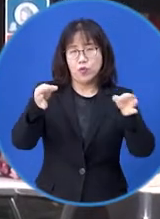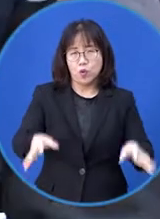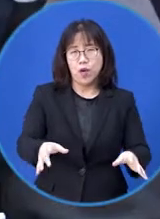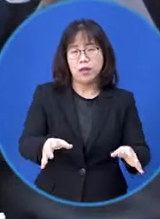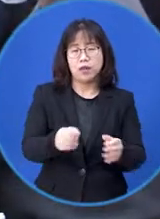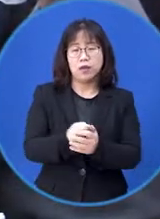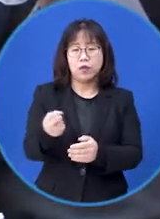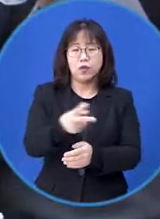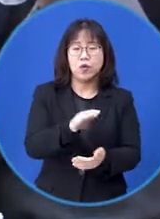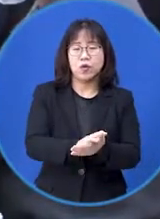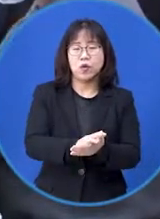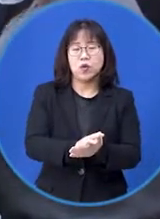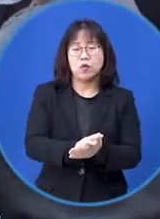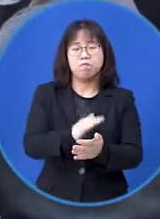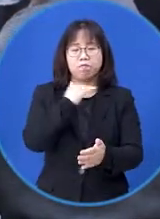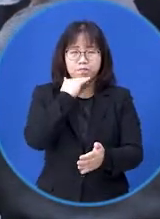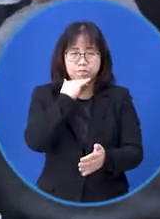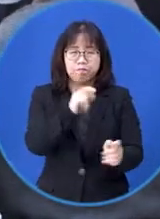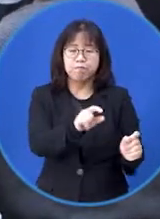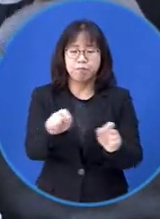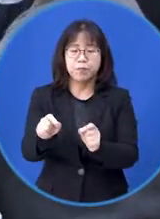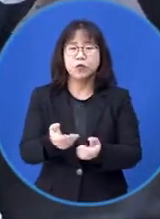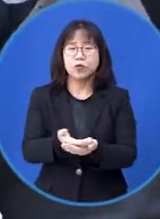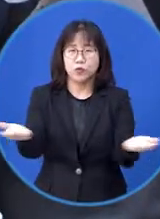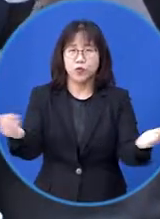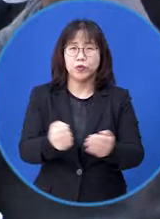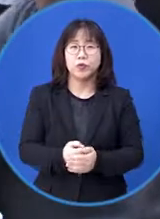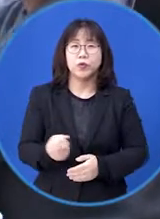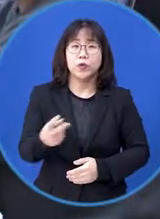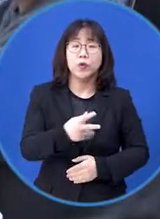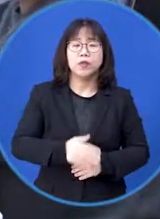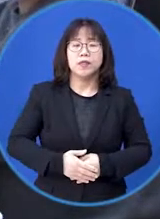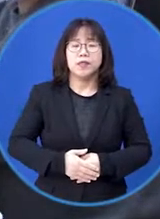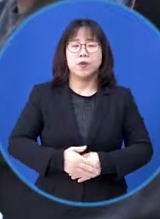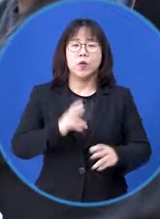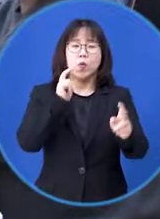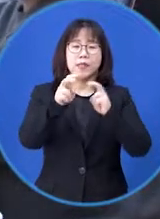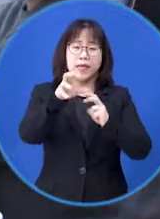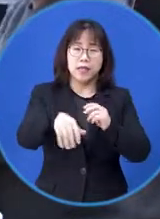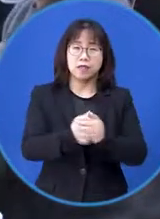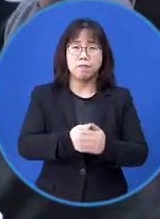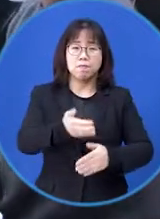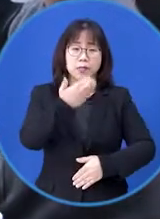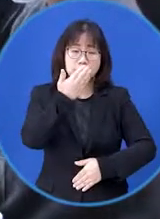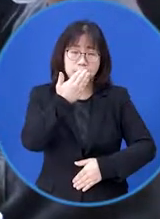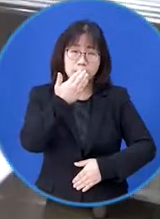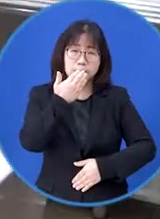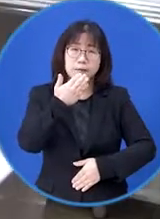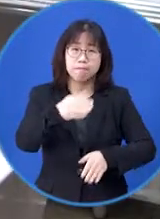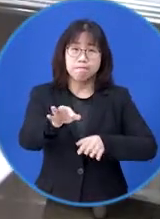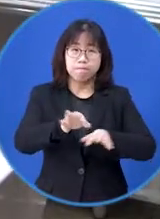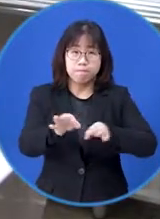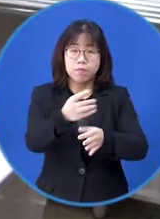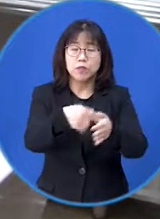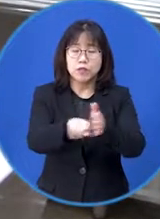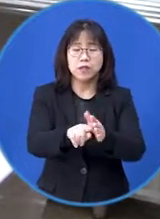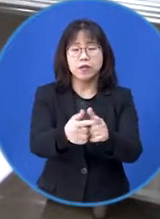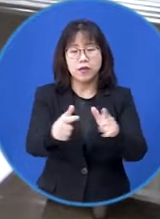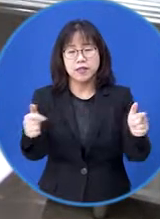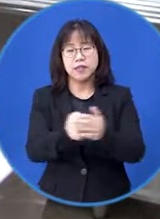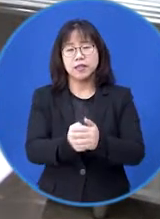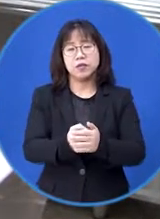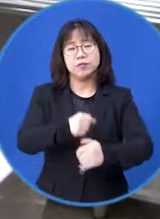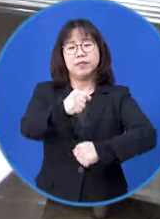연장해주고 납부가 어려운 경우 최대 1년의 범위 내에서 징수를 유예할 예정입니다. 또 사내